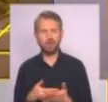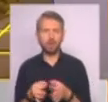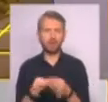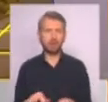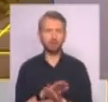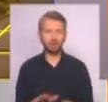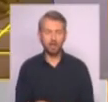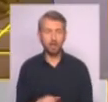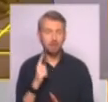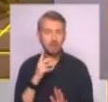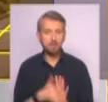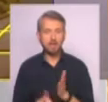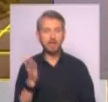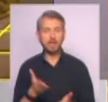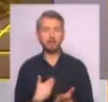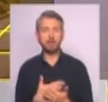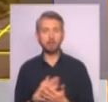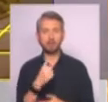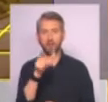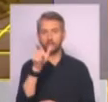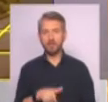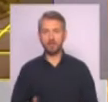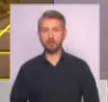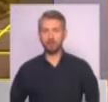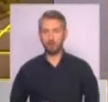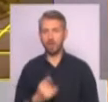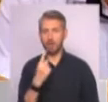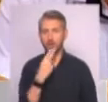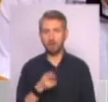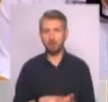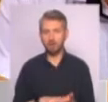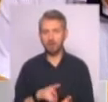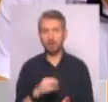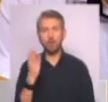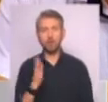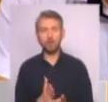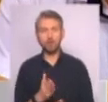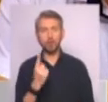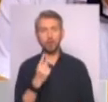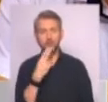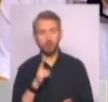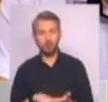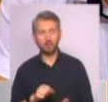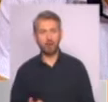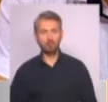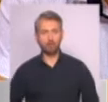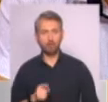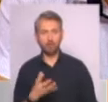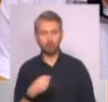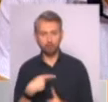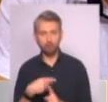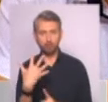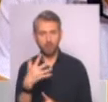разрешили. Понимаете, если, допустим, один человек живет и один прописан, но если один прописан, а живет там еще плюс